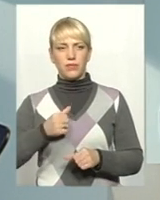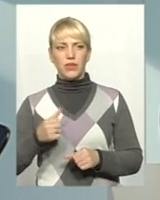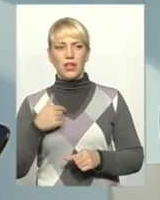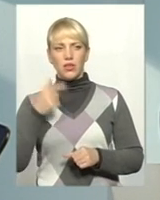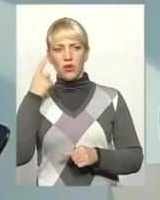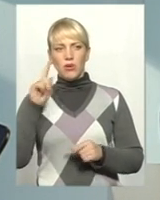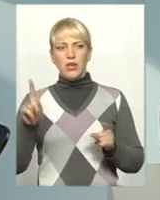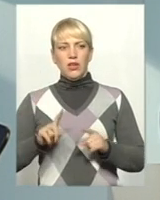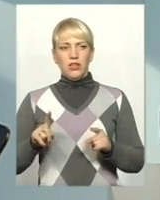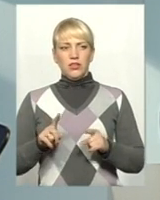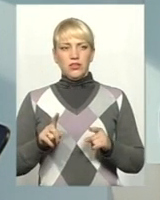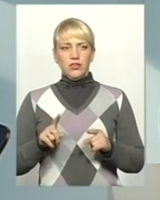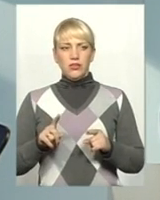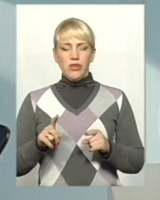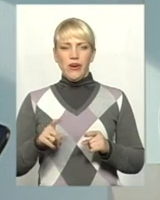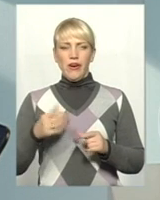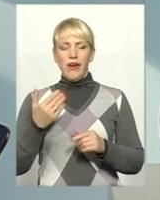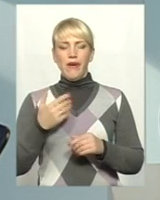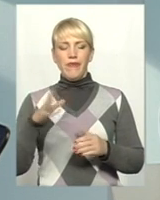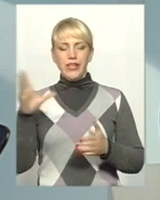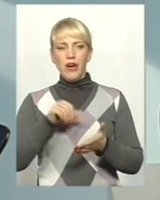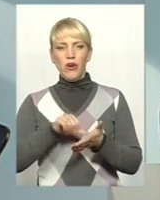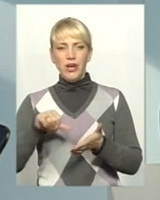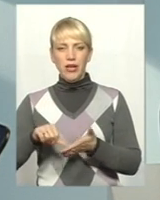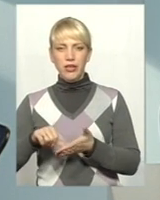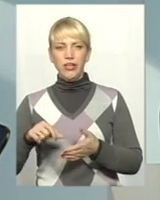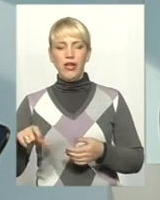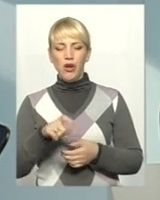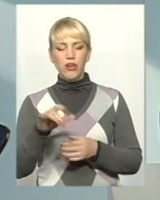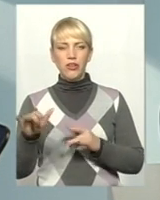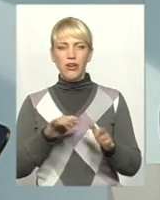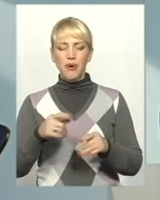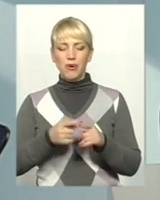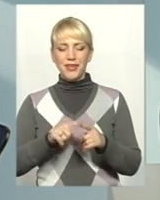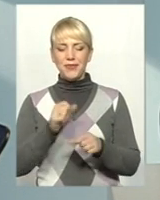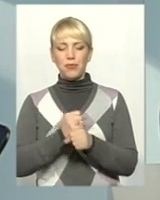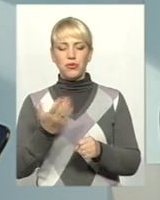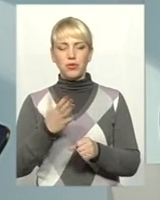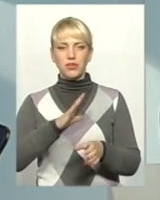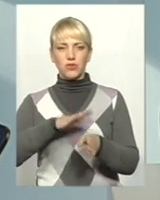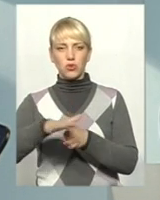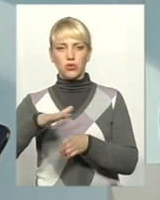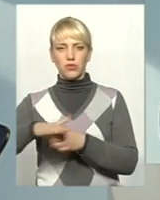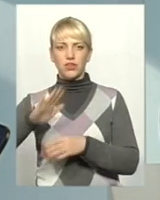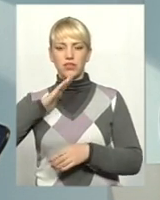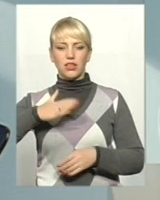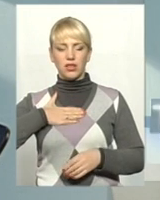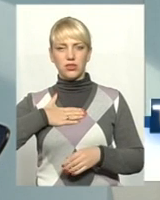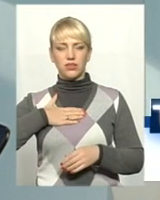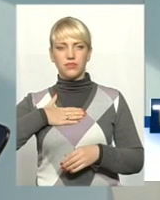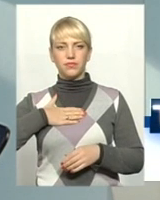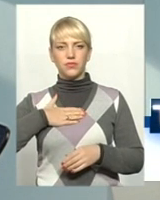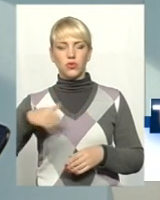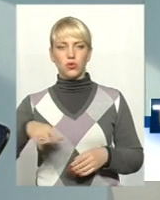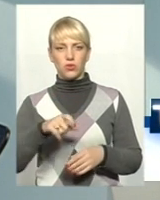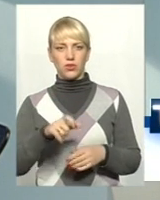що це помітили всі учасники дорожнього руху по тим роботам, які виконувалися на наших